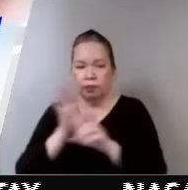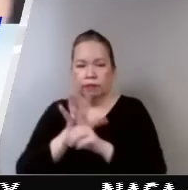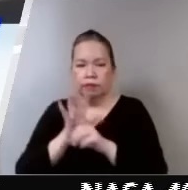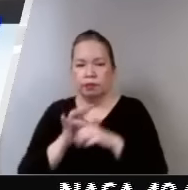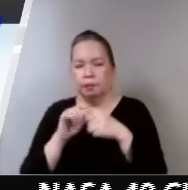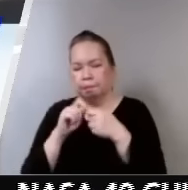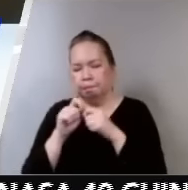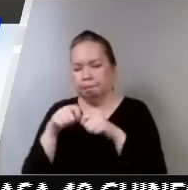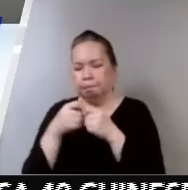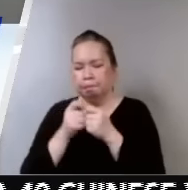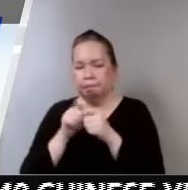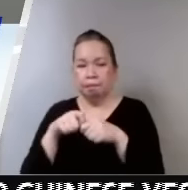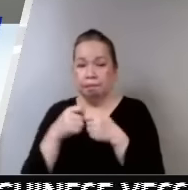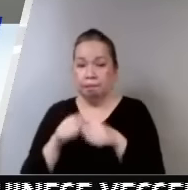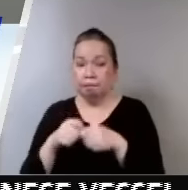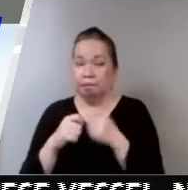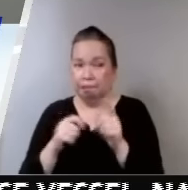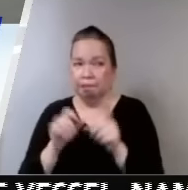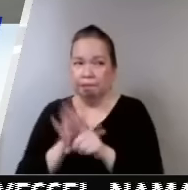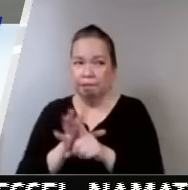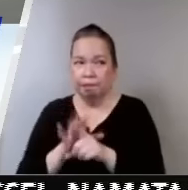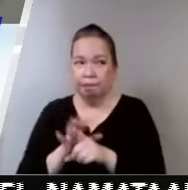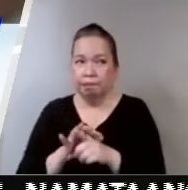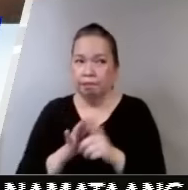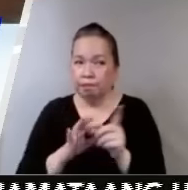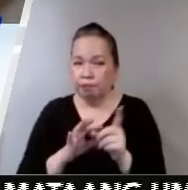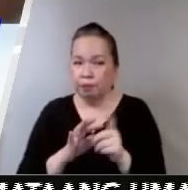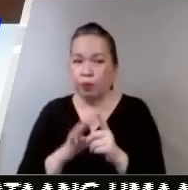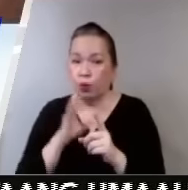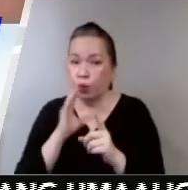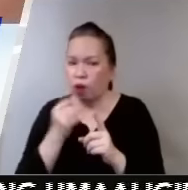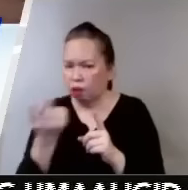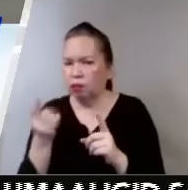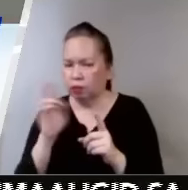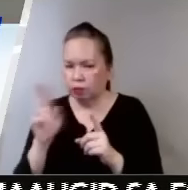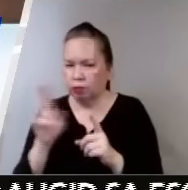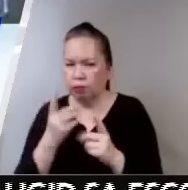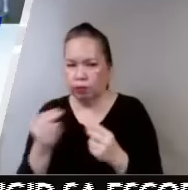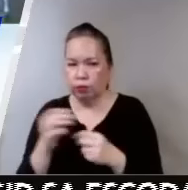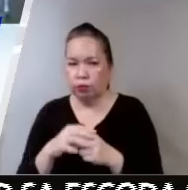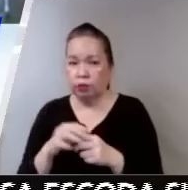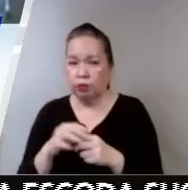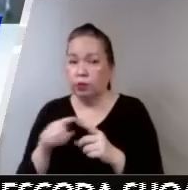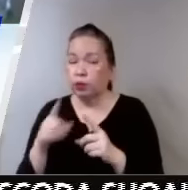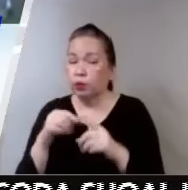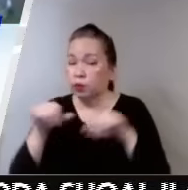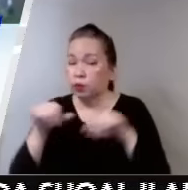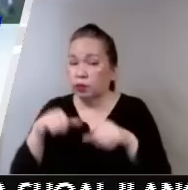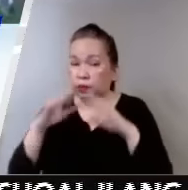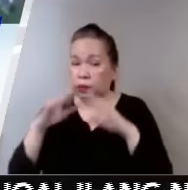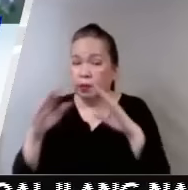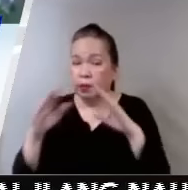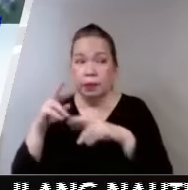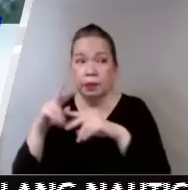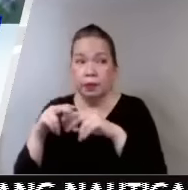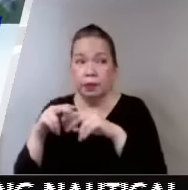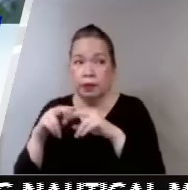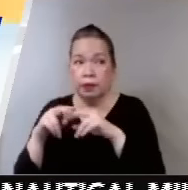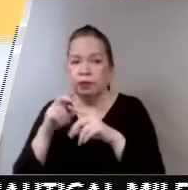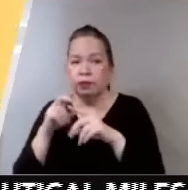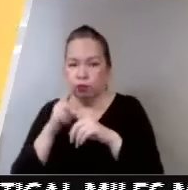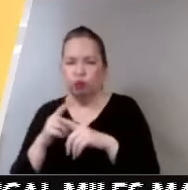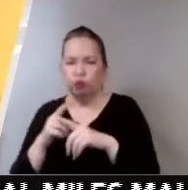pagagantsilyo o crochet. Libangan ito para sa marami. Pero sa ilang stay-at-home moms sa Pangasinan, instant kabuhayan